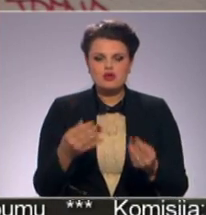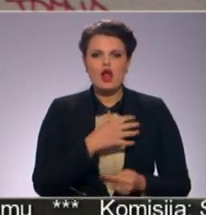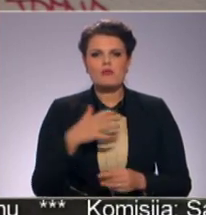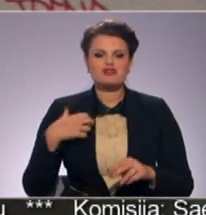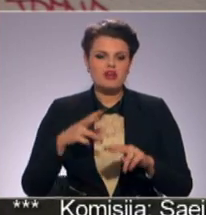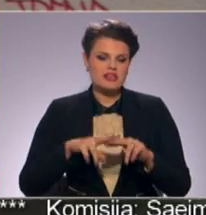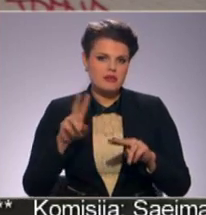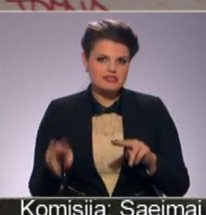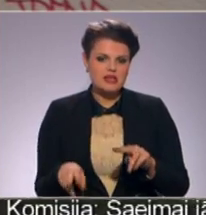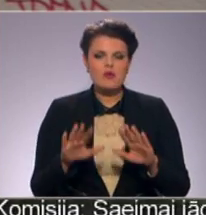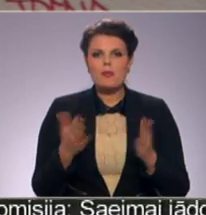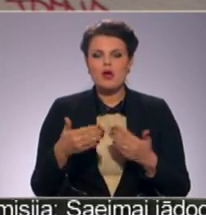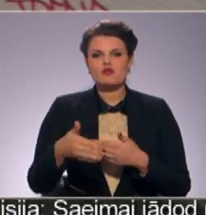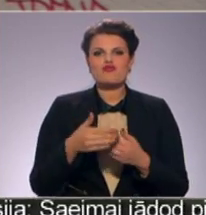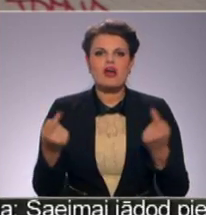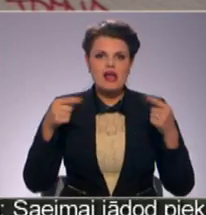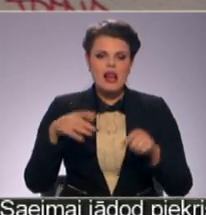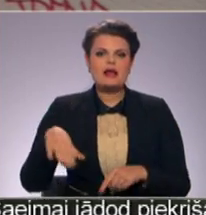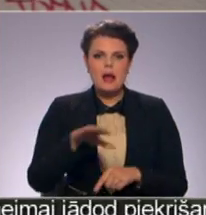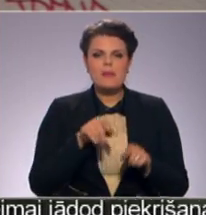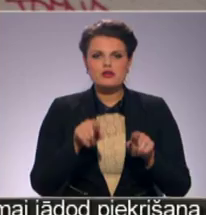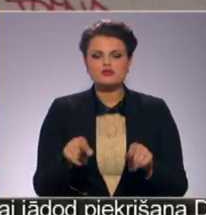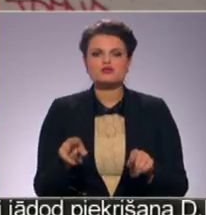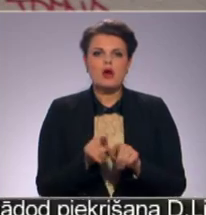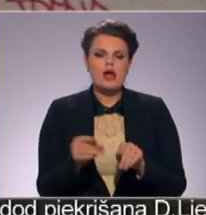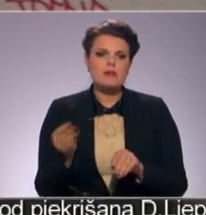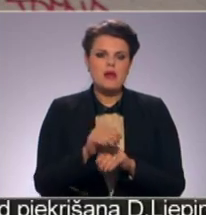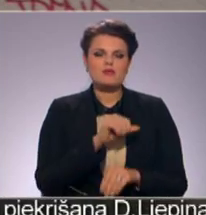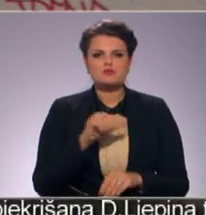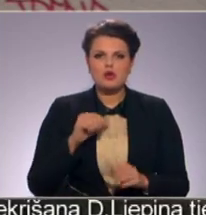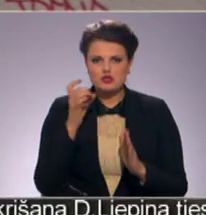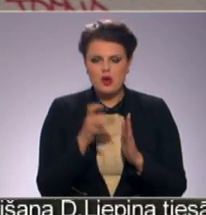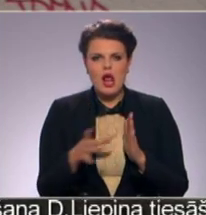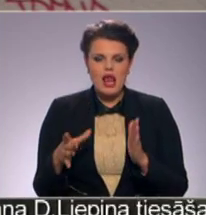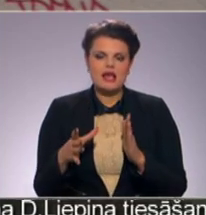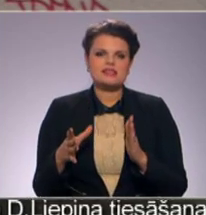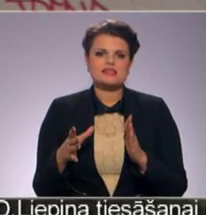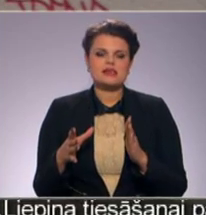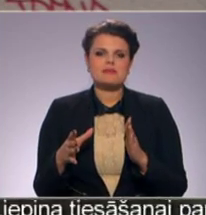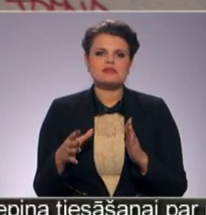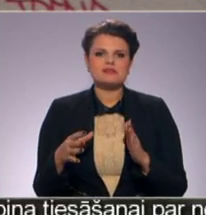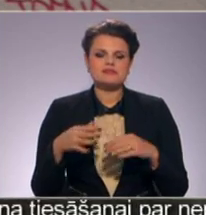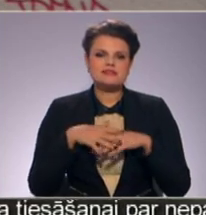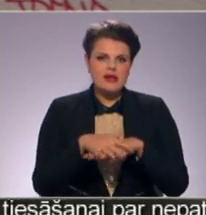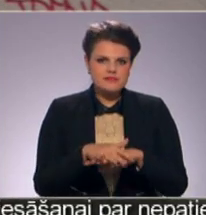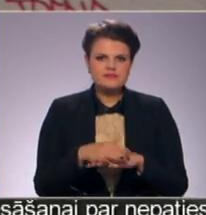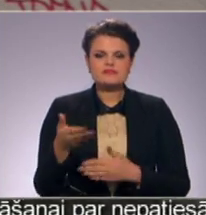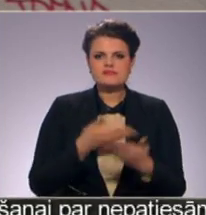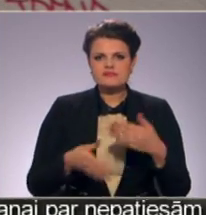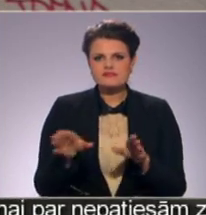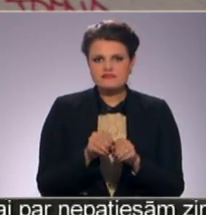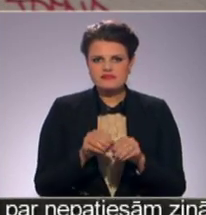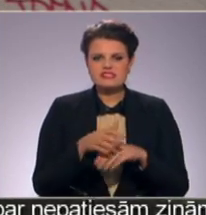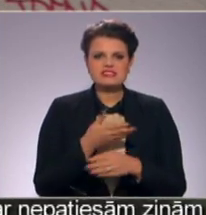pašvaldības atļauju, taču tuvākajā laikā mēs to arī pievienosim mūsu pašu elektrības pievienojumam sadarbībā ar